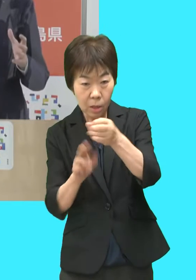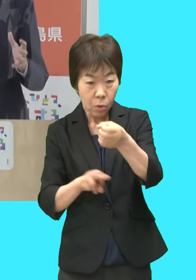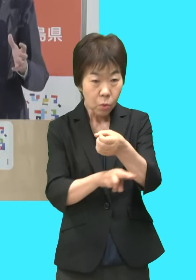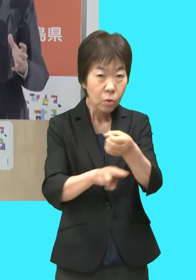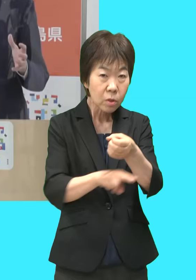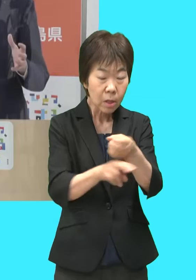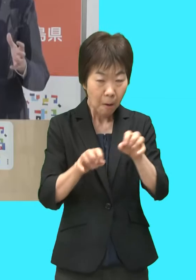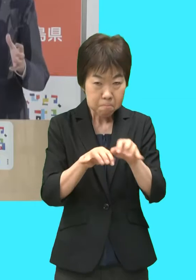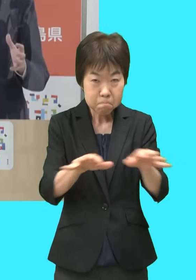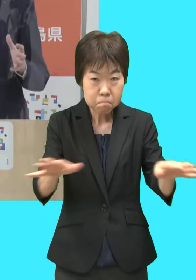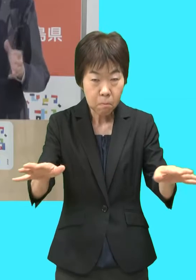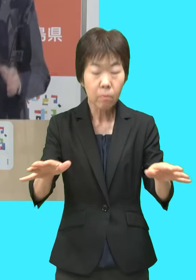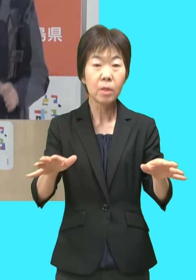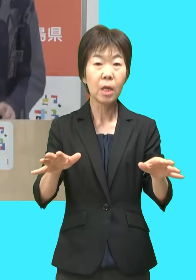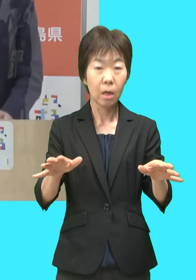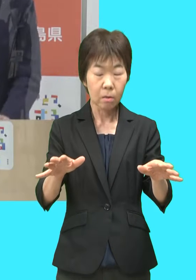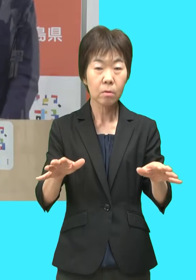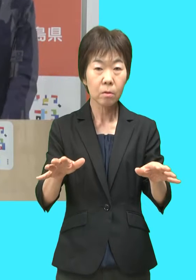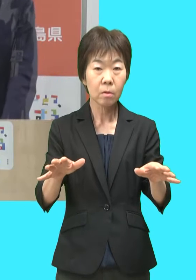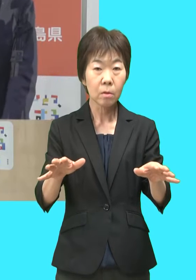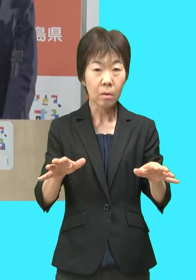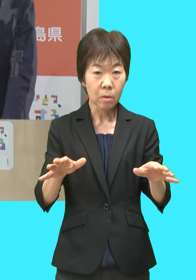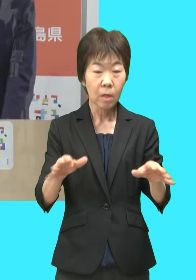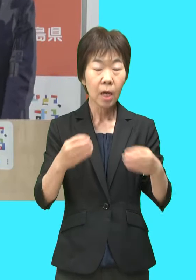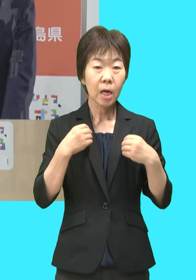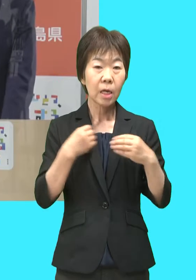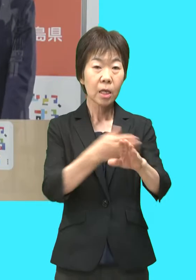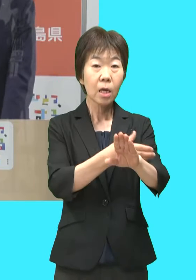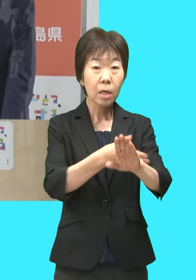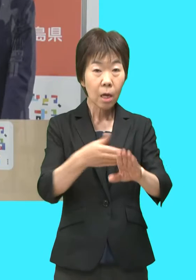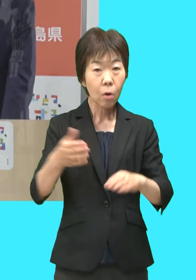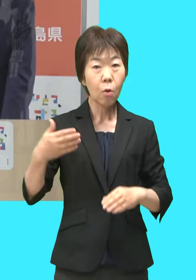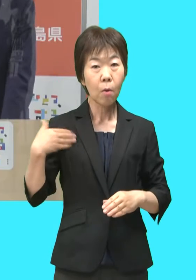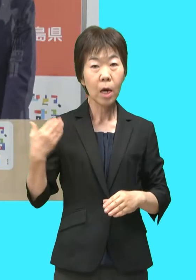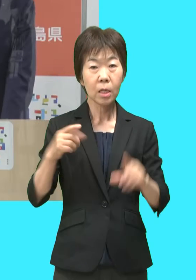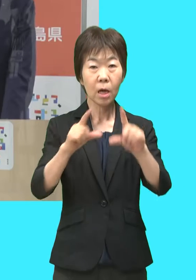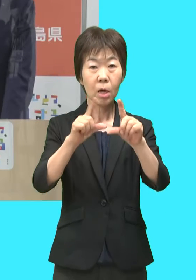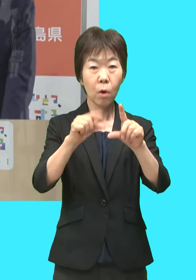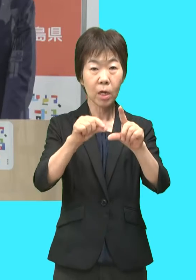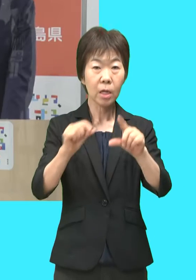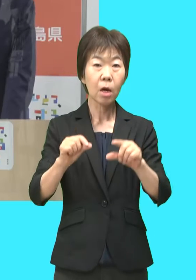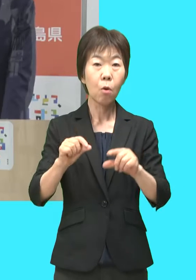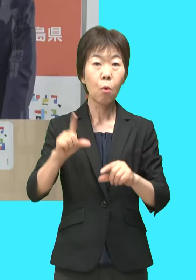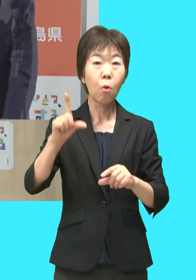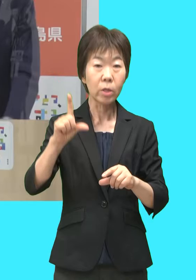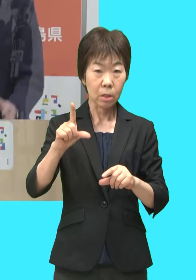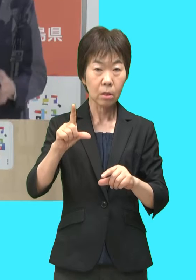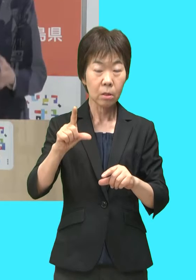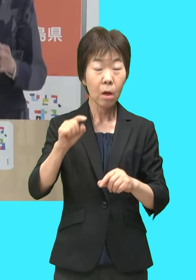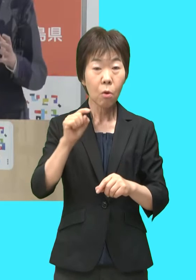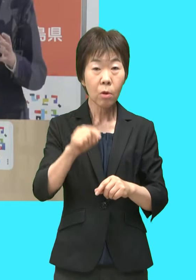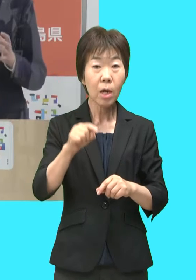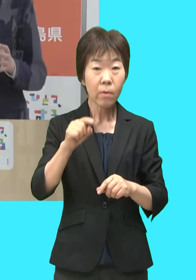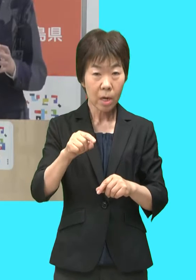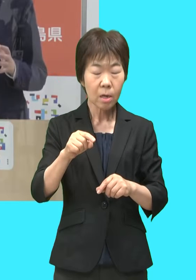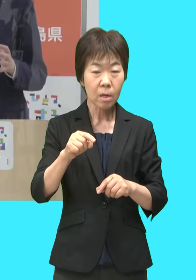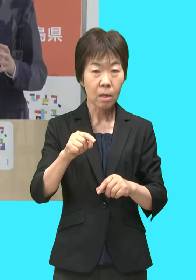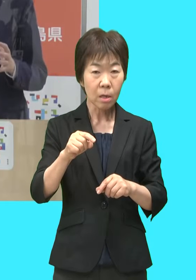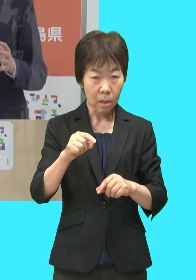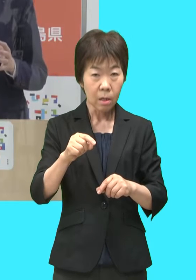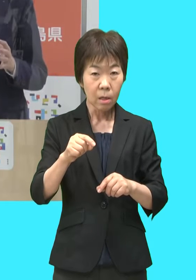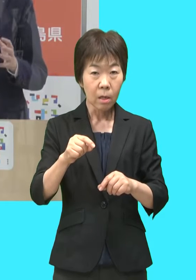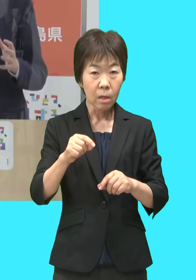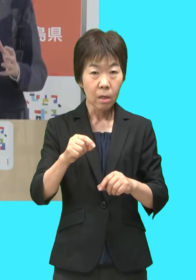蔓延をしている、あるいはこのように感染経路不明割合が高いということは、またひとた